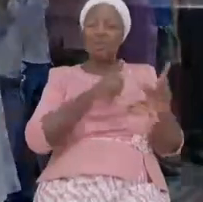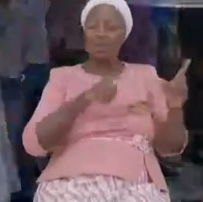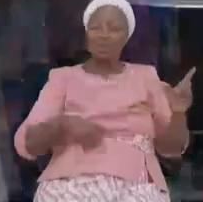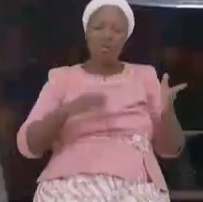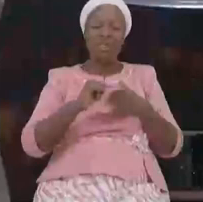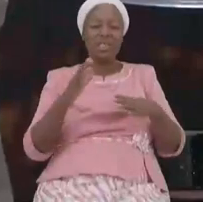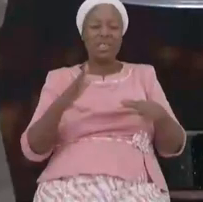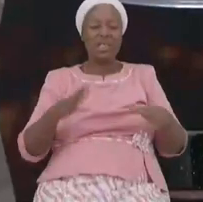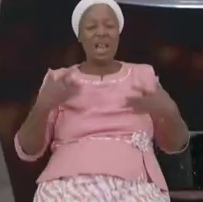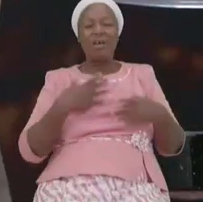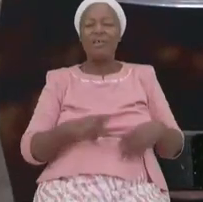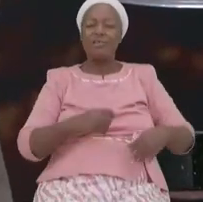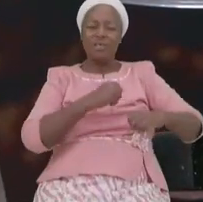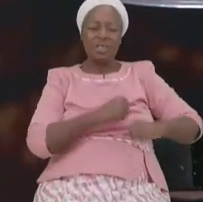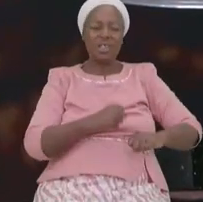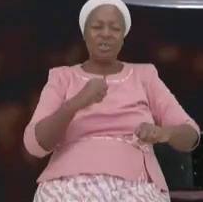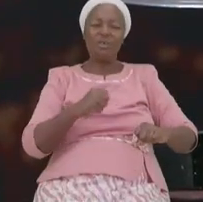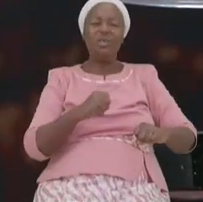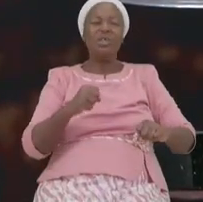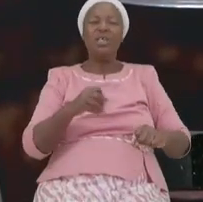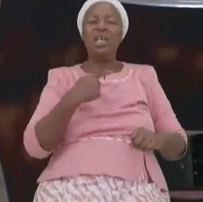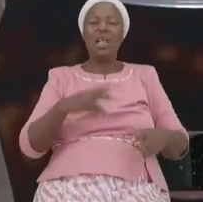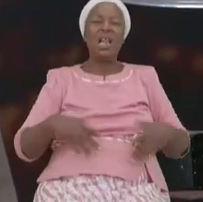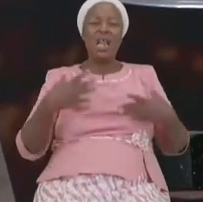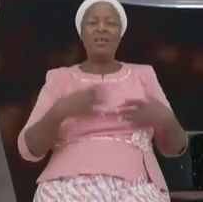de sécurité, la vie de